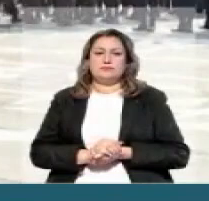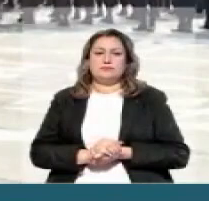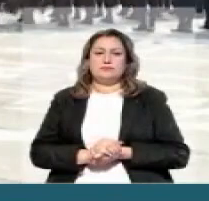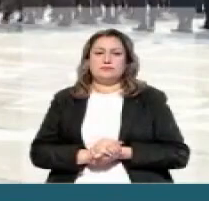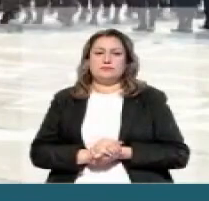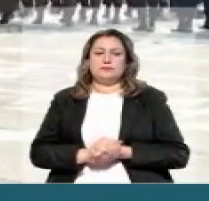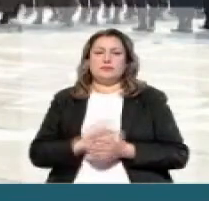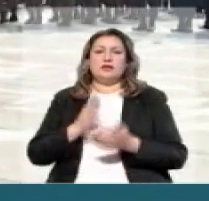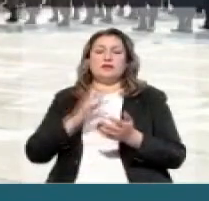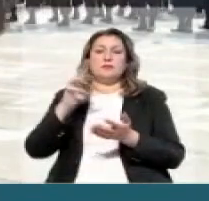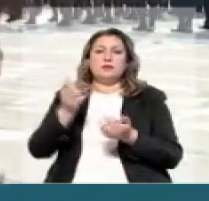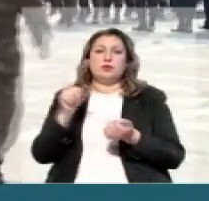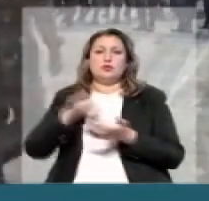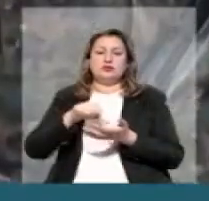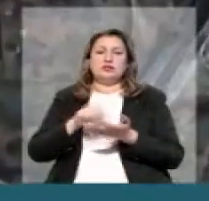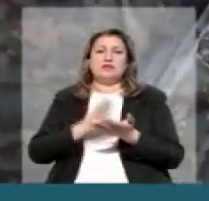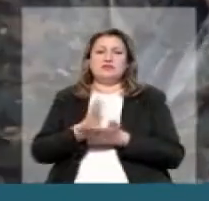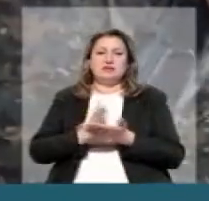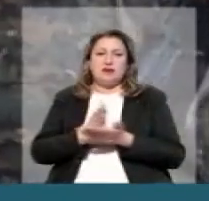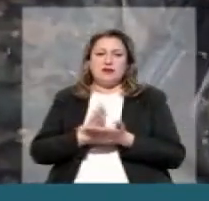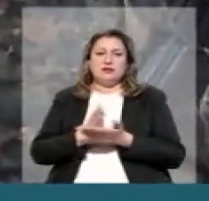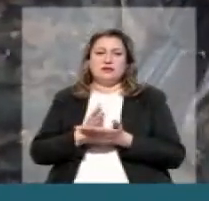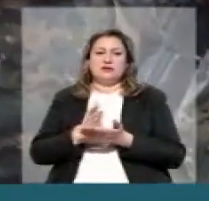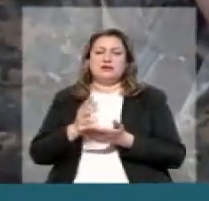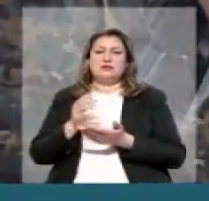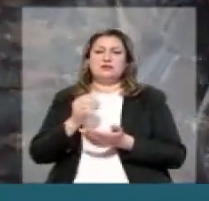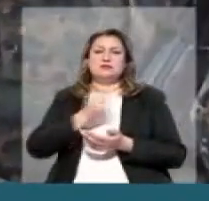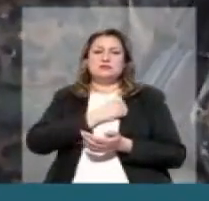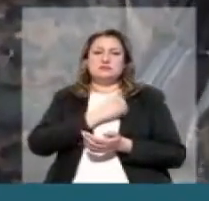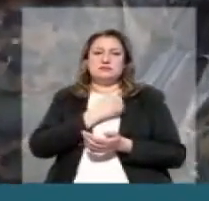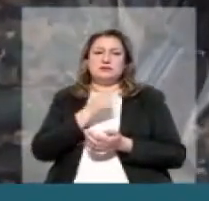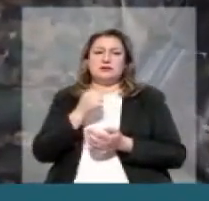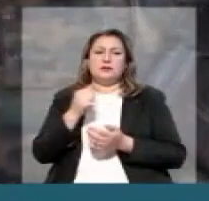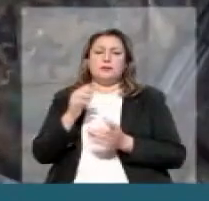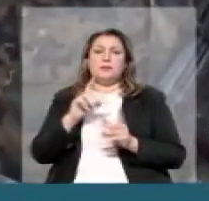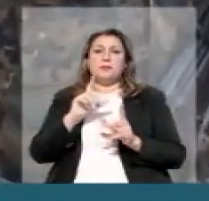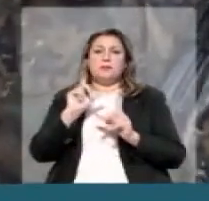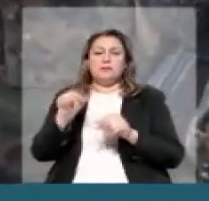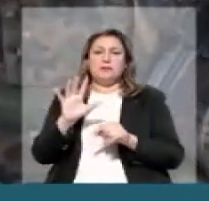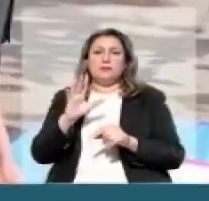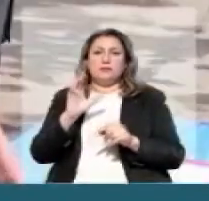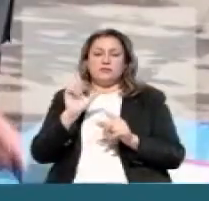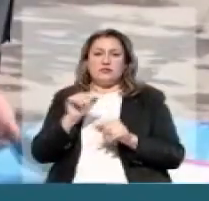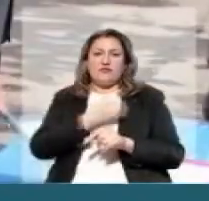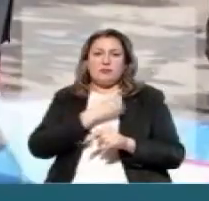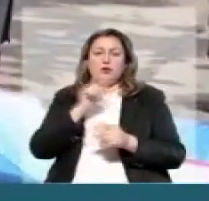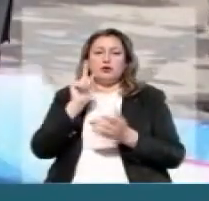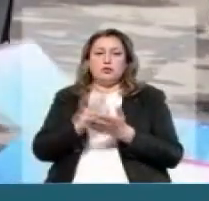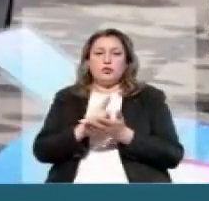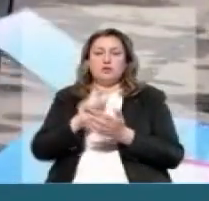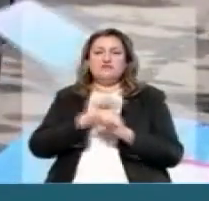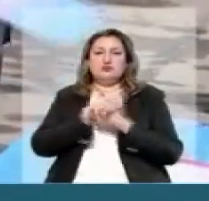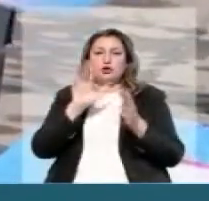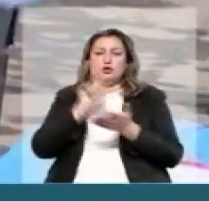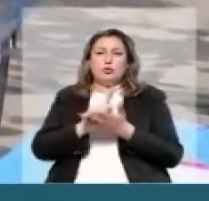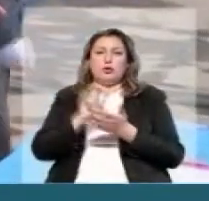Әскерге бару әр ер азаматтың отан алдындағы қасиетті борышы. Ал осынау міндетті өтеу әр сарбаз үшін абырой. Міне осындай жауапты